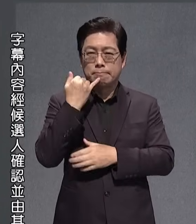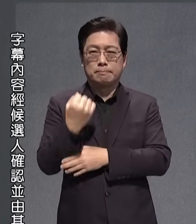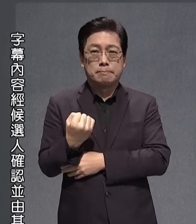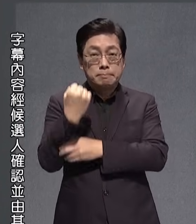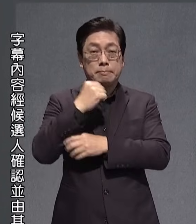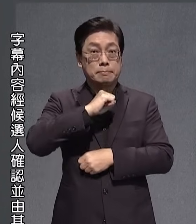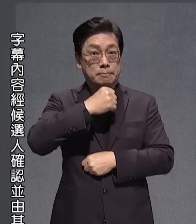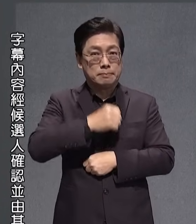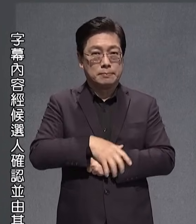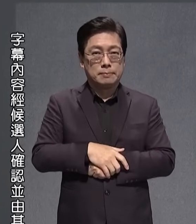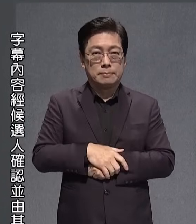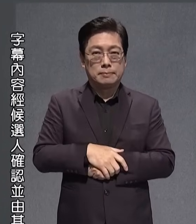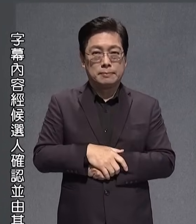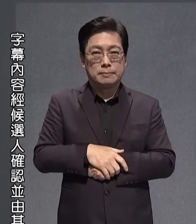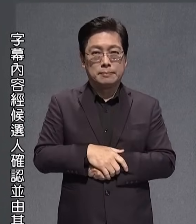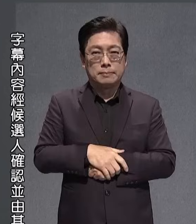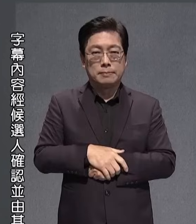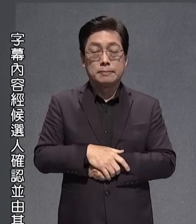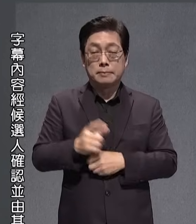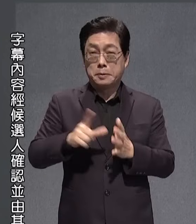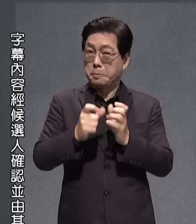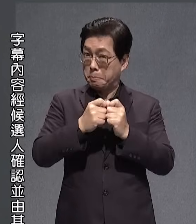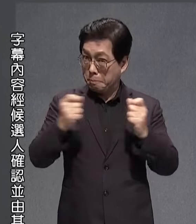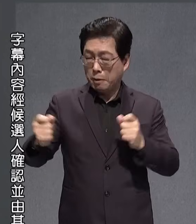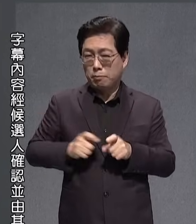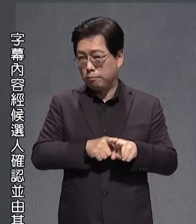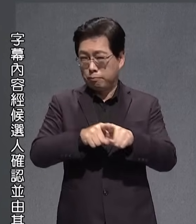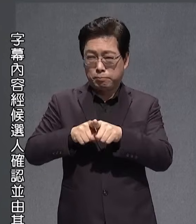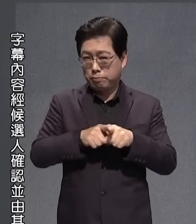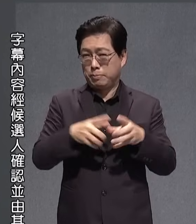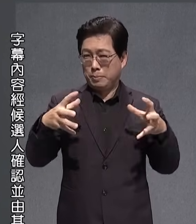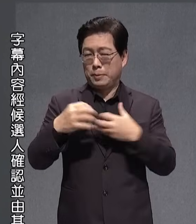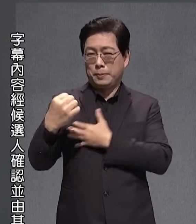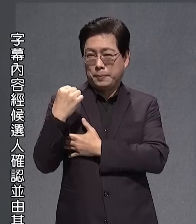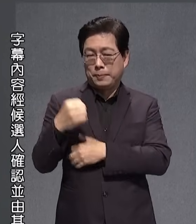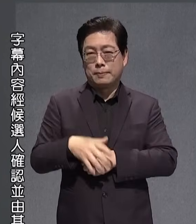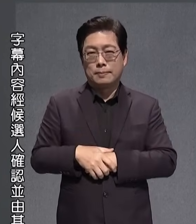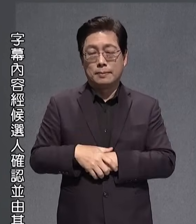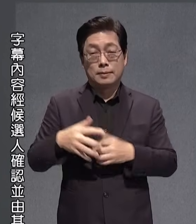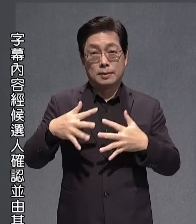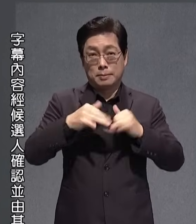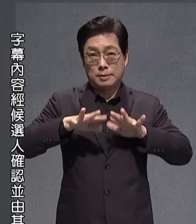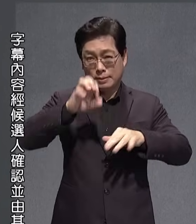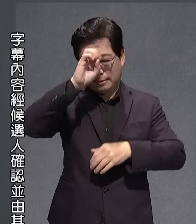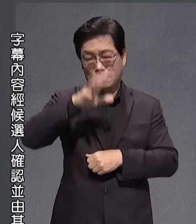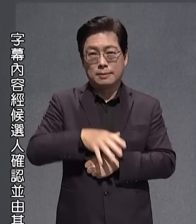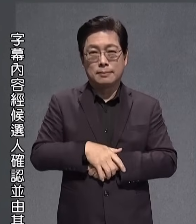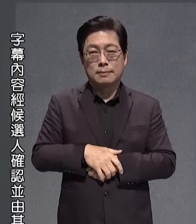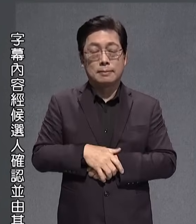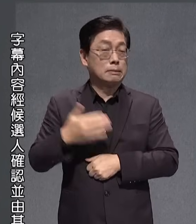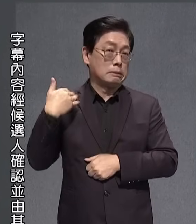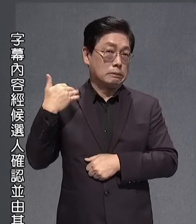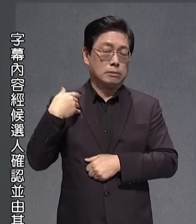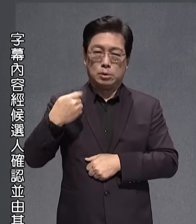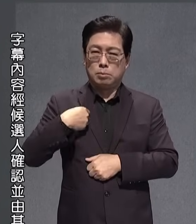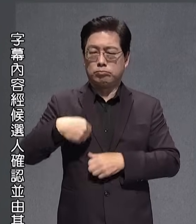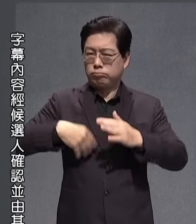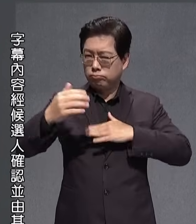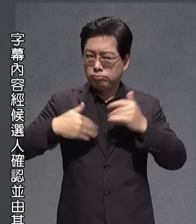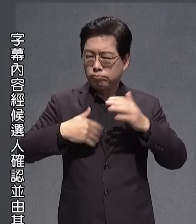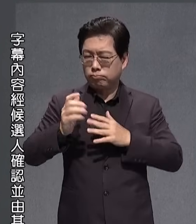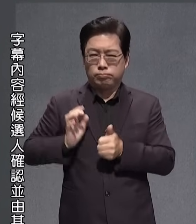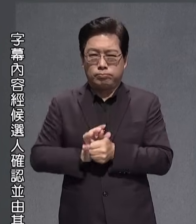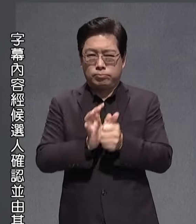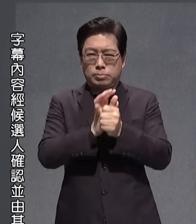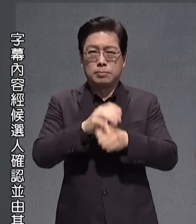持台湾长期以来跟大家一起打拼的民主进步党。过去我们共同为民主